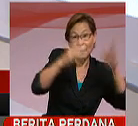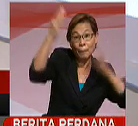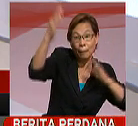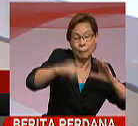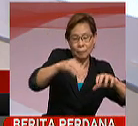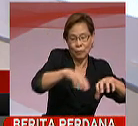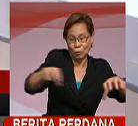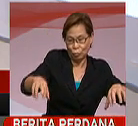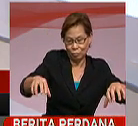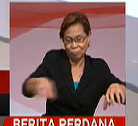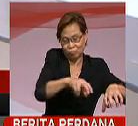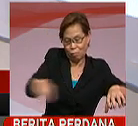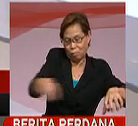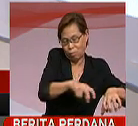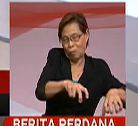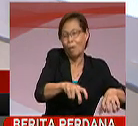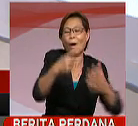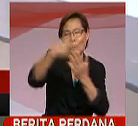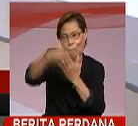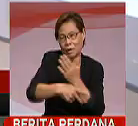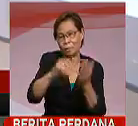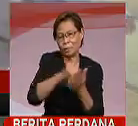yang terlibat inisiatif tersebut.